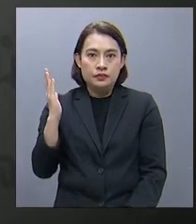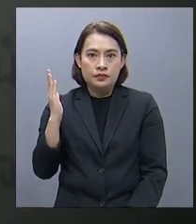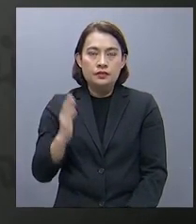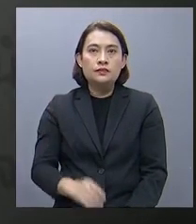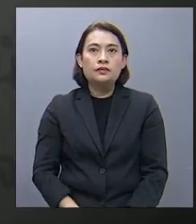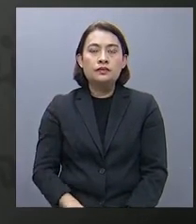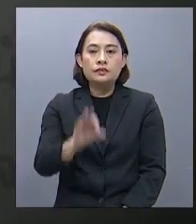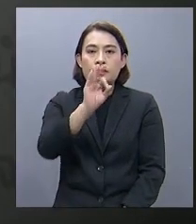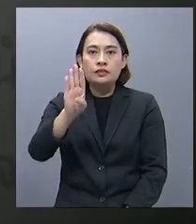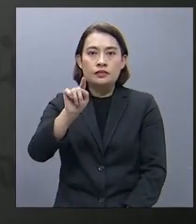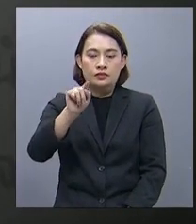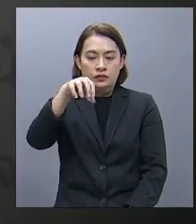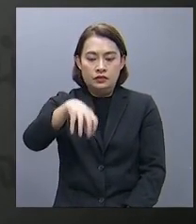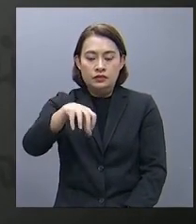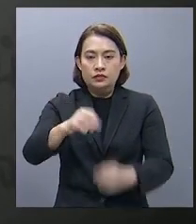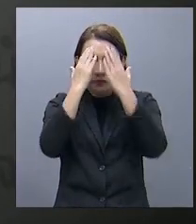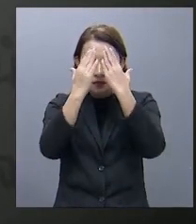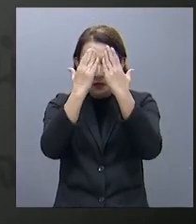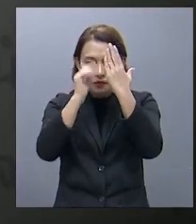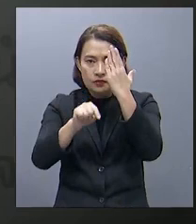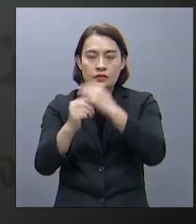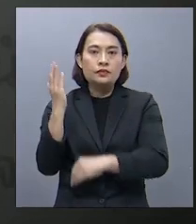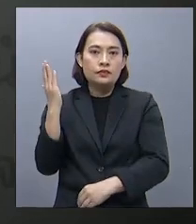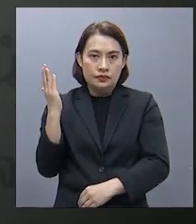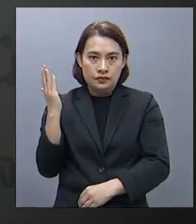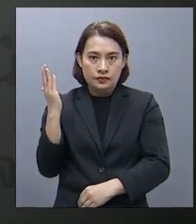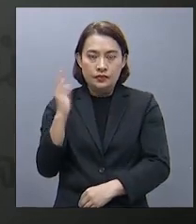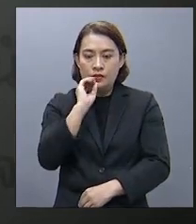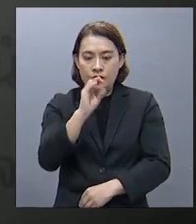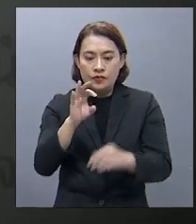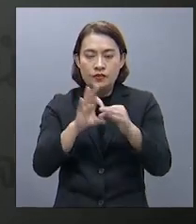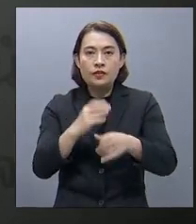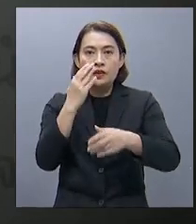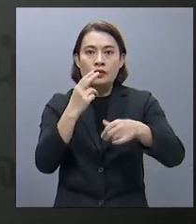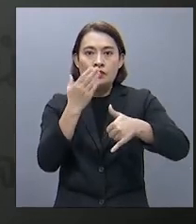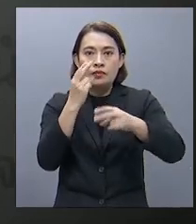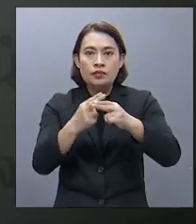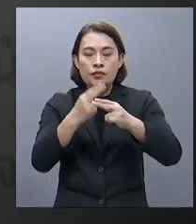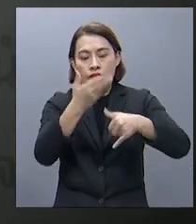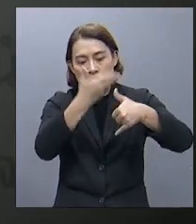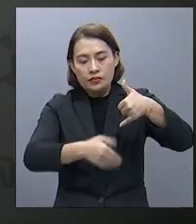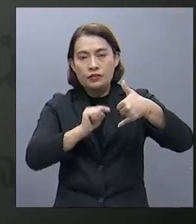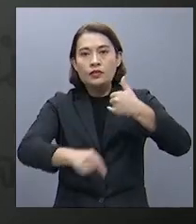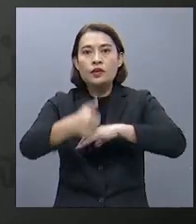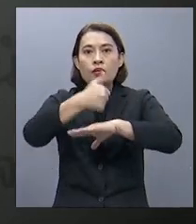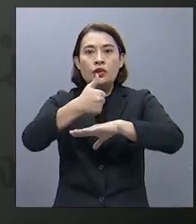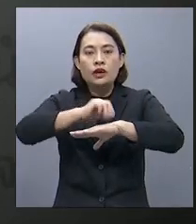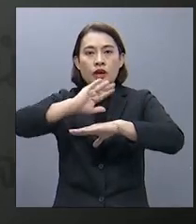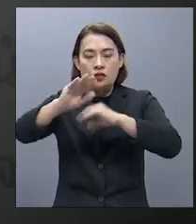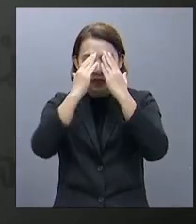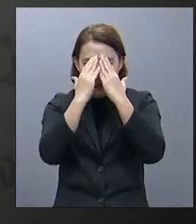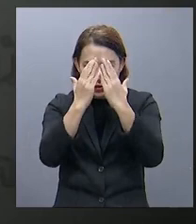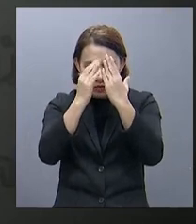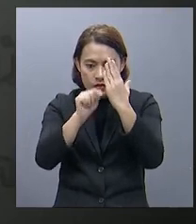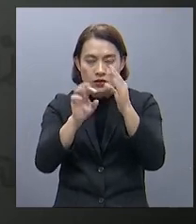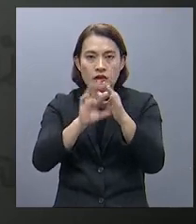Facebookสำนักจุฬาราชมนตรีโพสต์ข้อความระบุว่าตามที่นายอาสิพิทักษ์คุมพลจุฬาราชมนตรีได้เข้ารับการรักษา